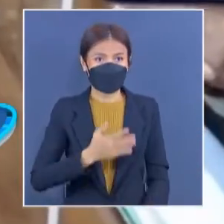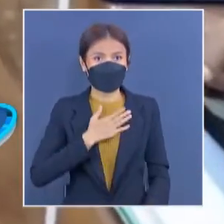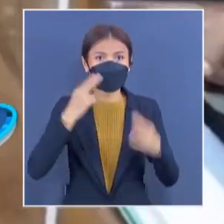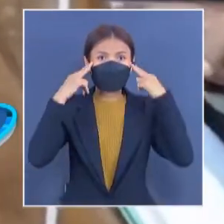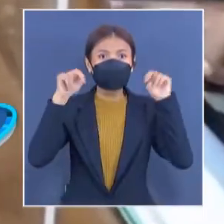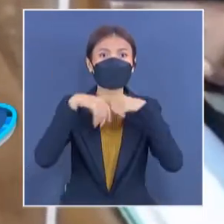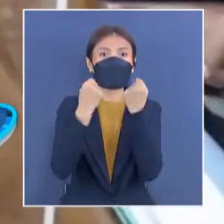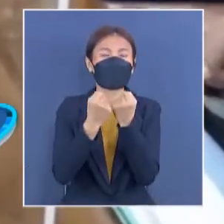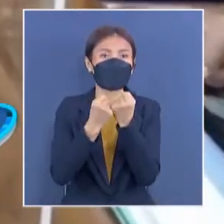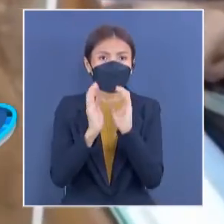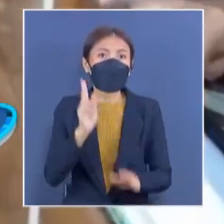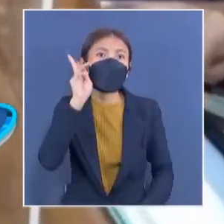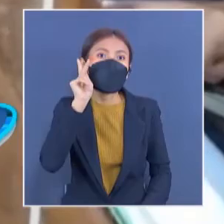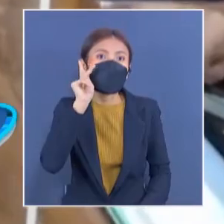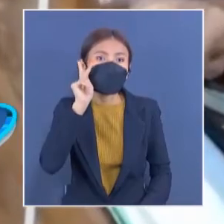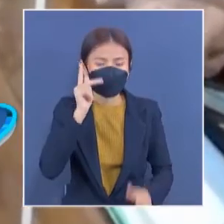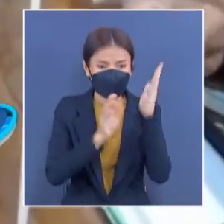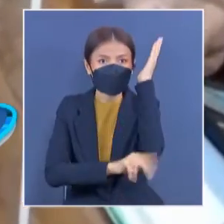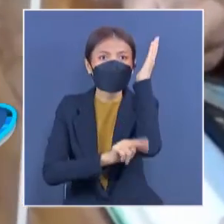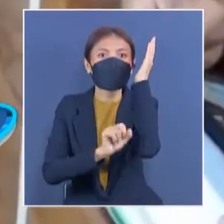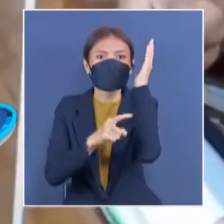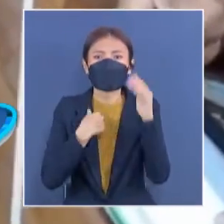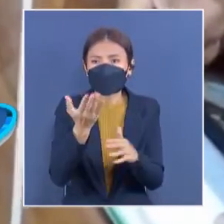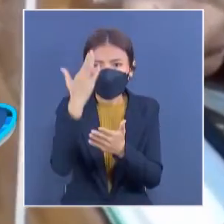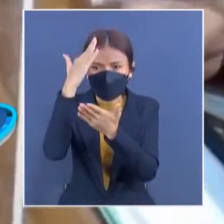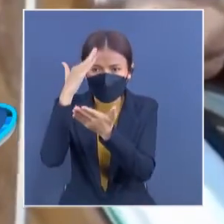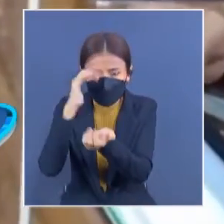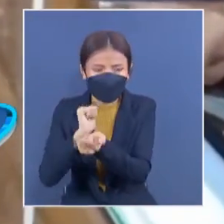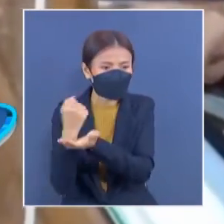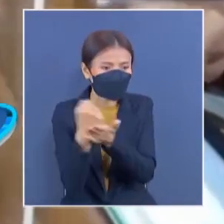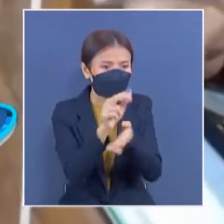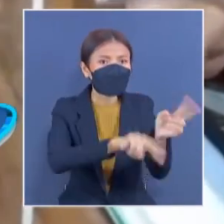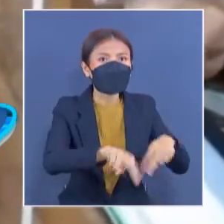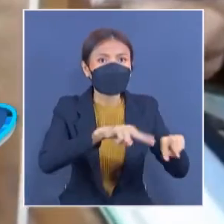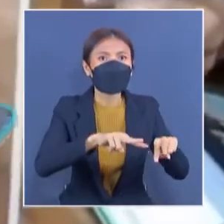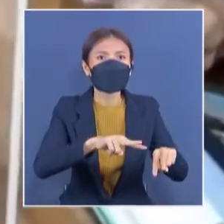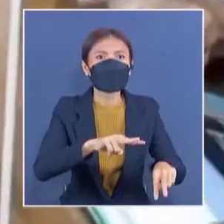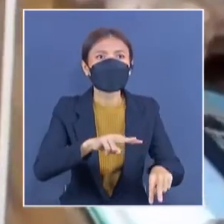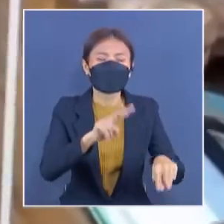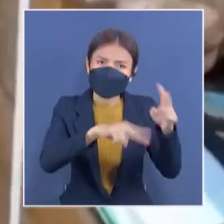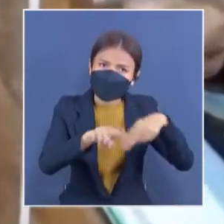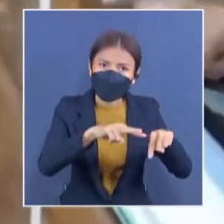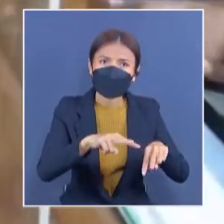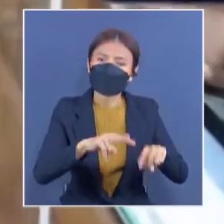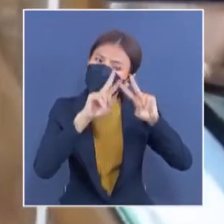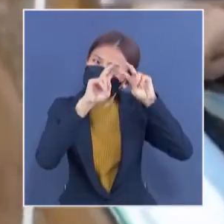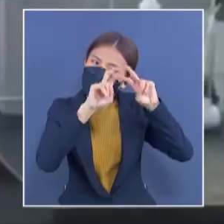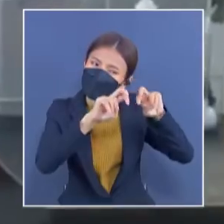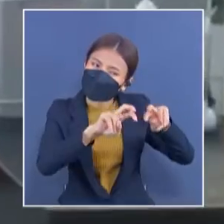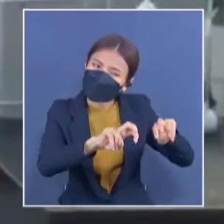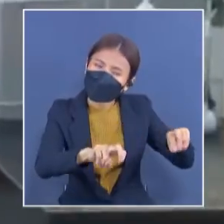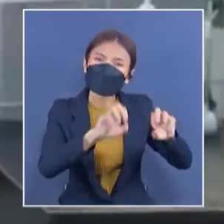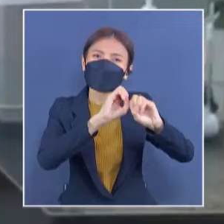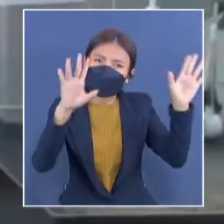ร้องให้ตำรวจและหน่วยงานที่เกี่ยวข้องเนี่ยได้พิสูจน์ข้อเท็จจริงในกรณีที่เกิดขึ้นนี้ครับเพื่อให้เกิดความกระจ่างต่อสัง